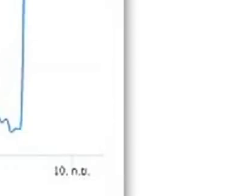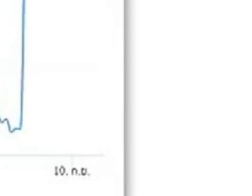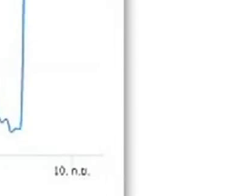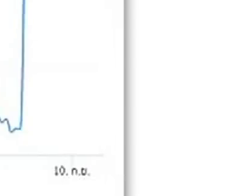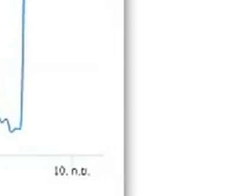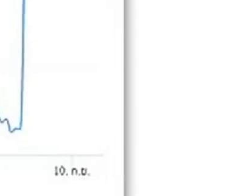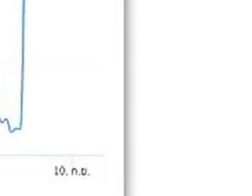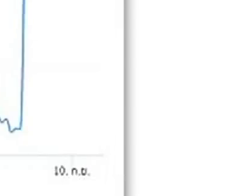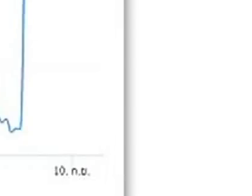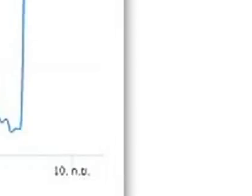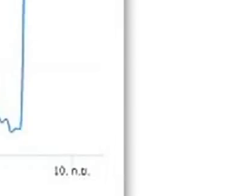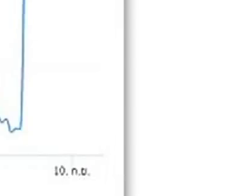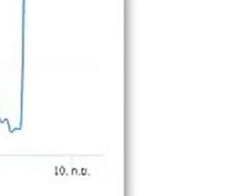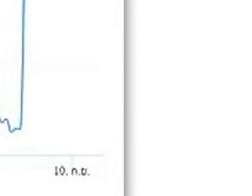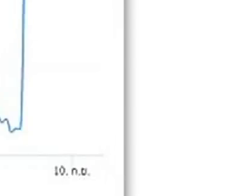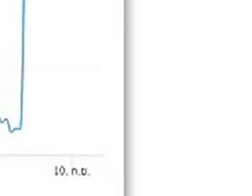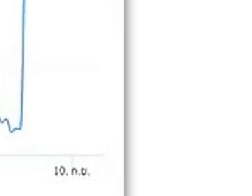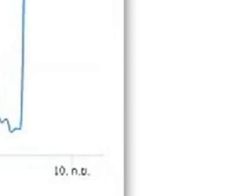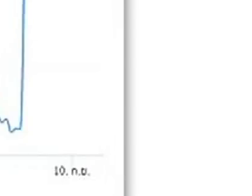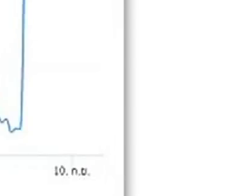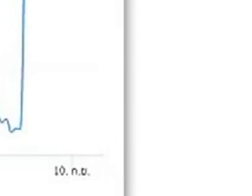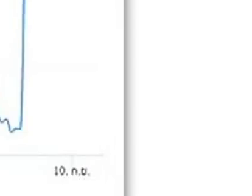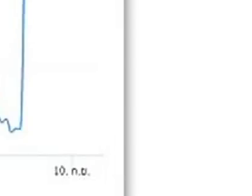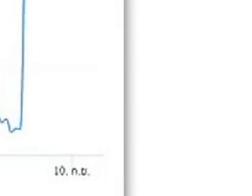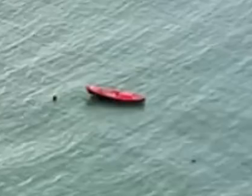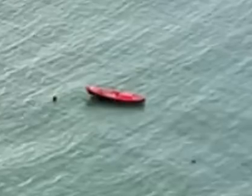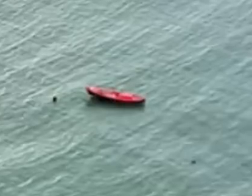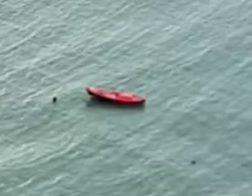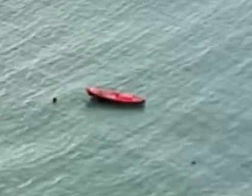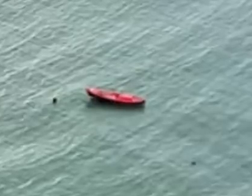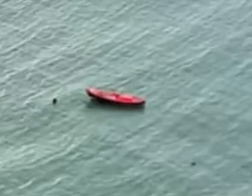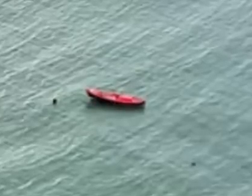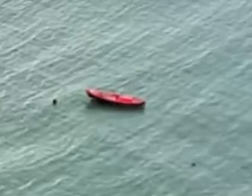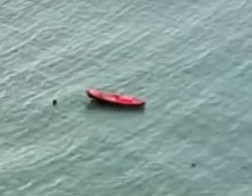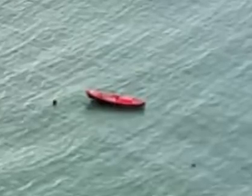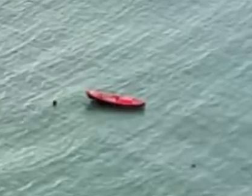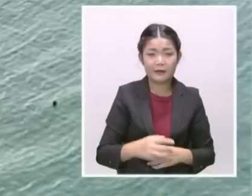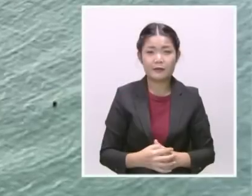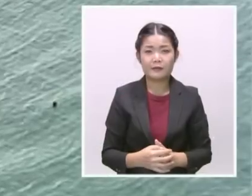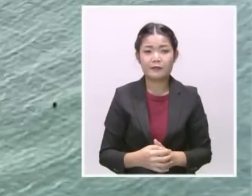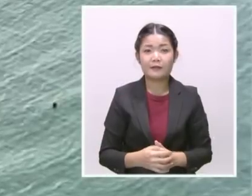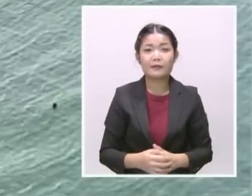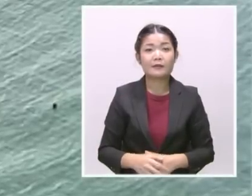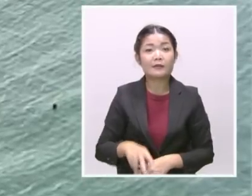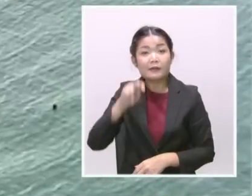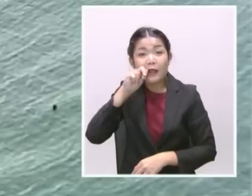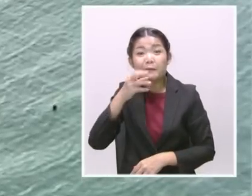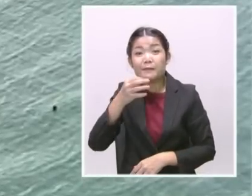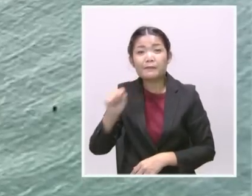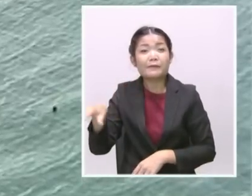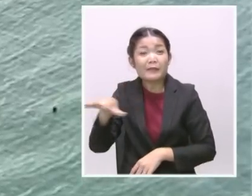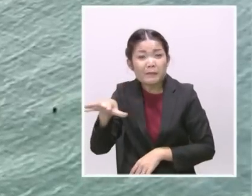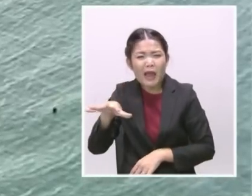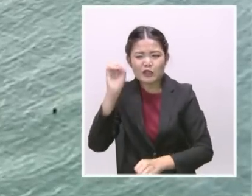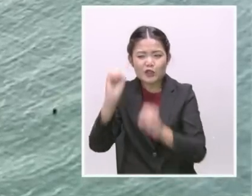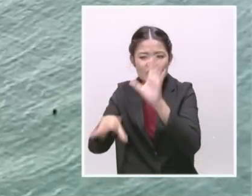ส่ง comprendreุกฐมสด้านหนึงนะครับต่มอี ในคามทรูมั้าขยะมา